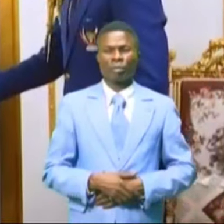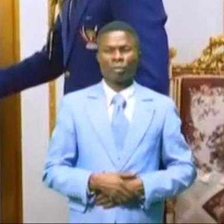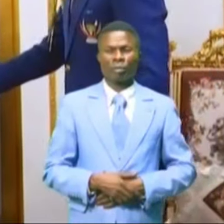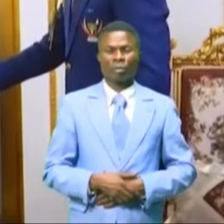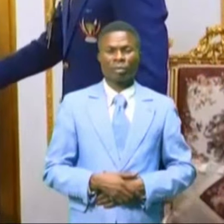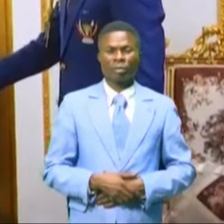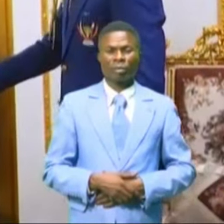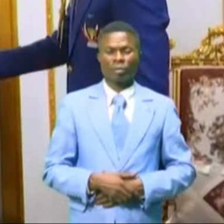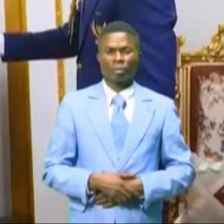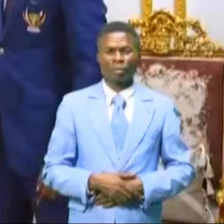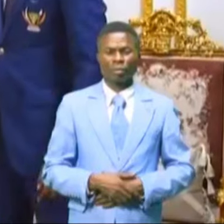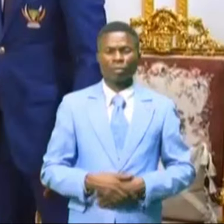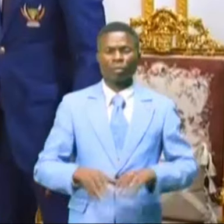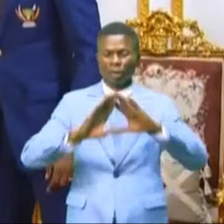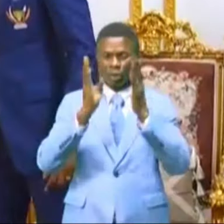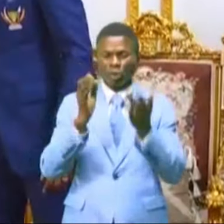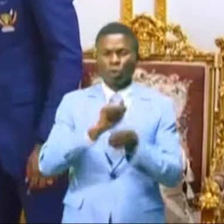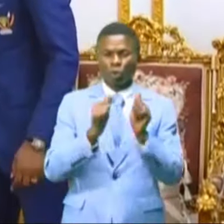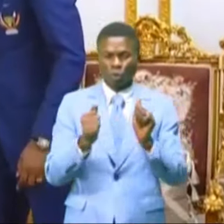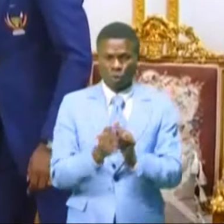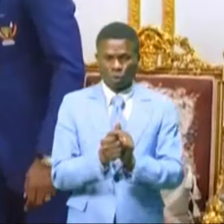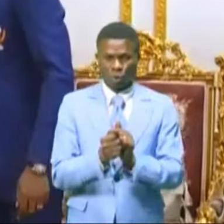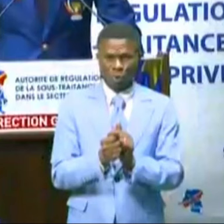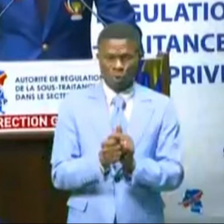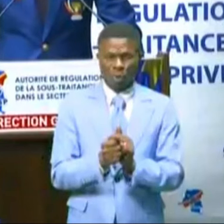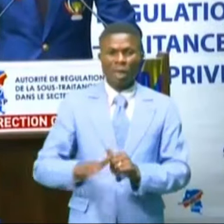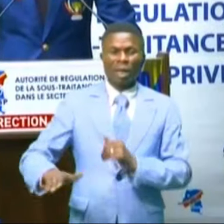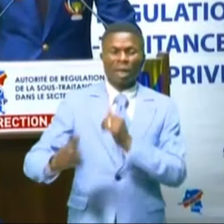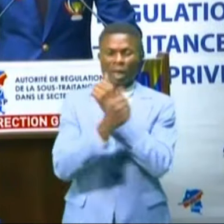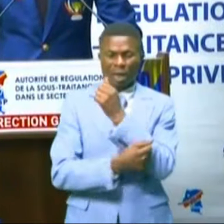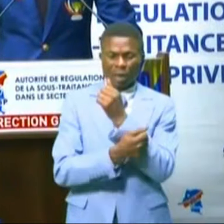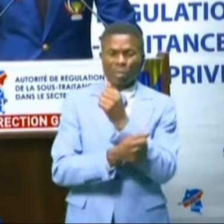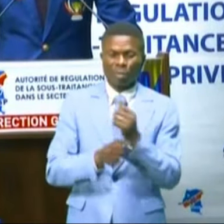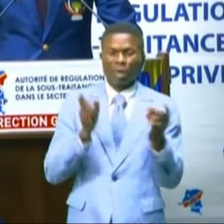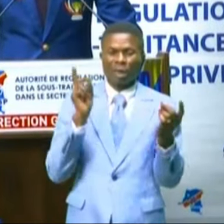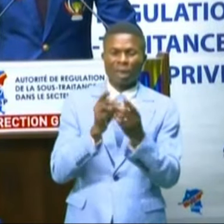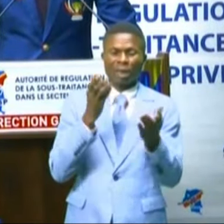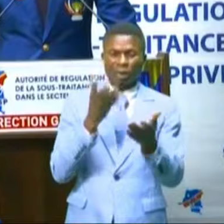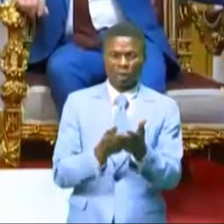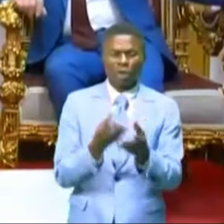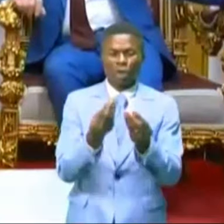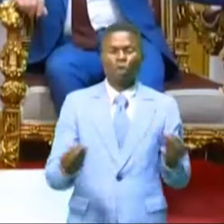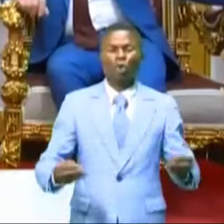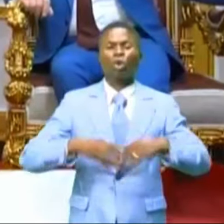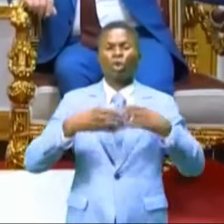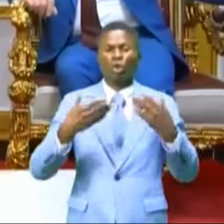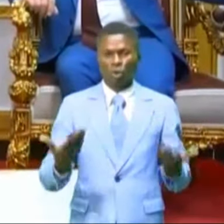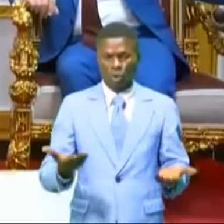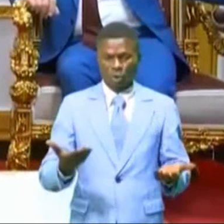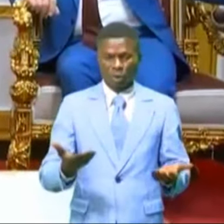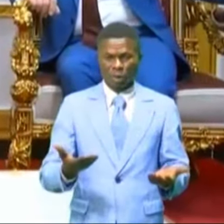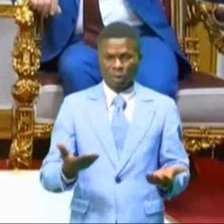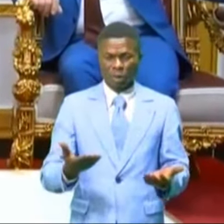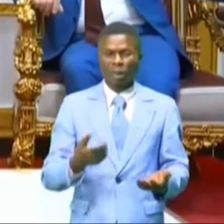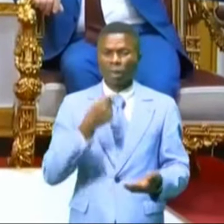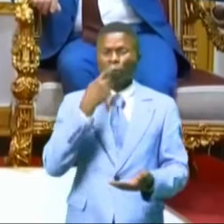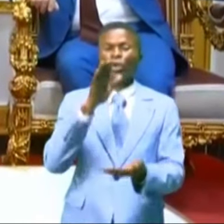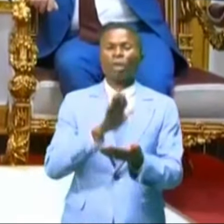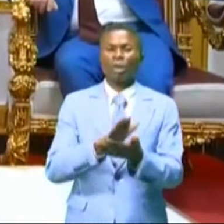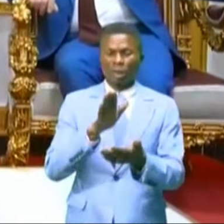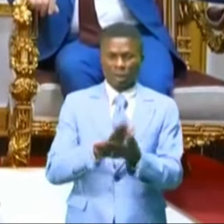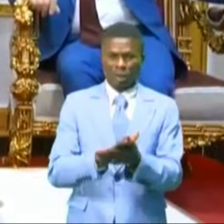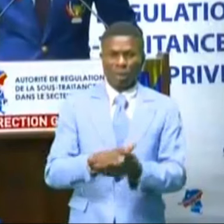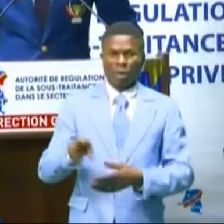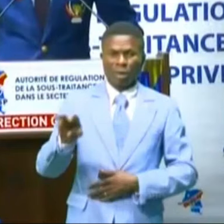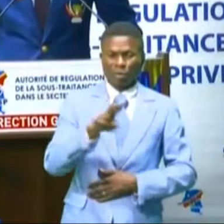On a évoqué tous les problèmes que notre société a et comment les résoudre. Je voudrais le remercier parce